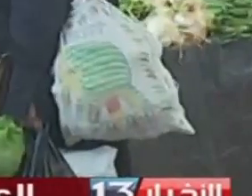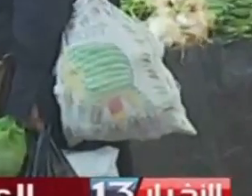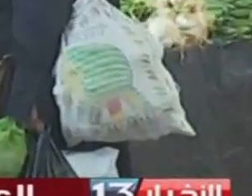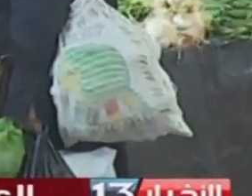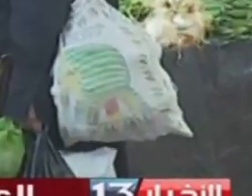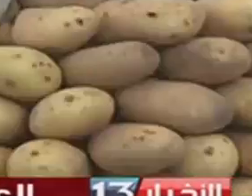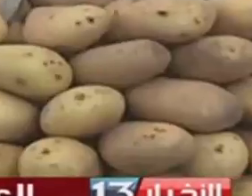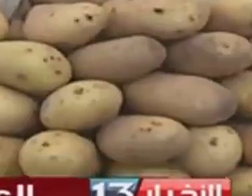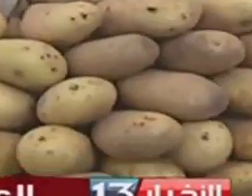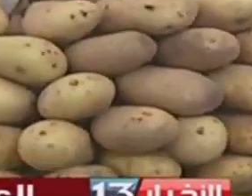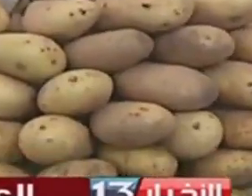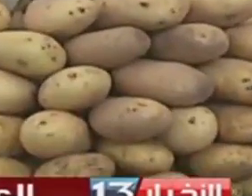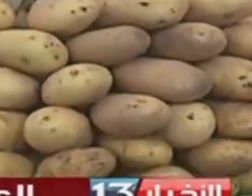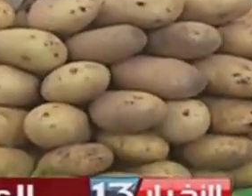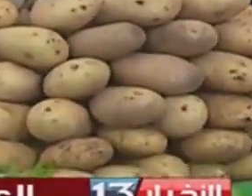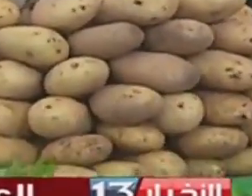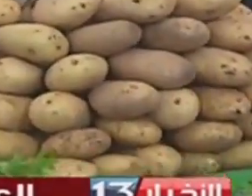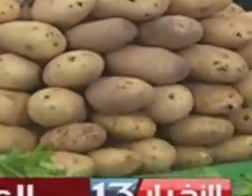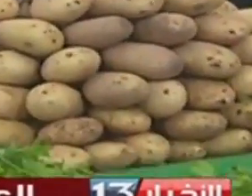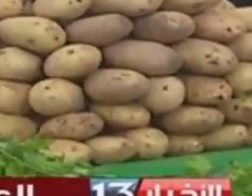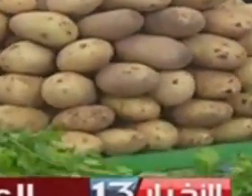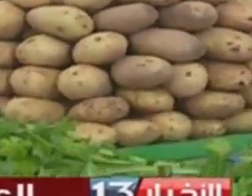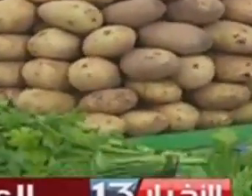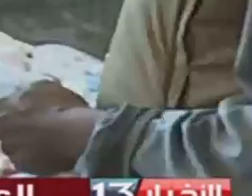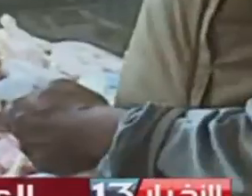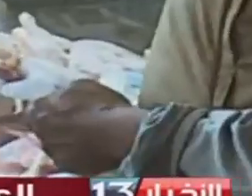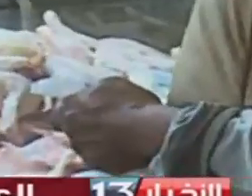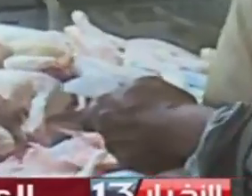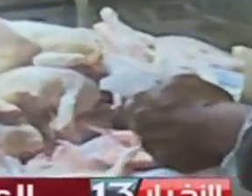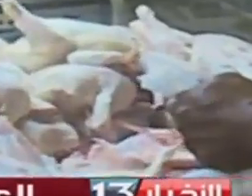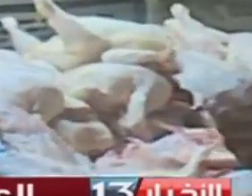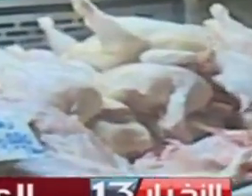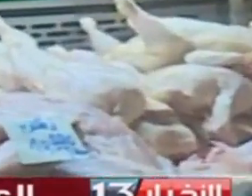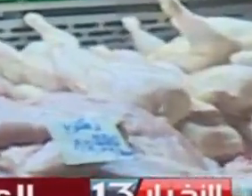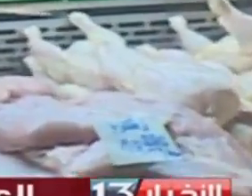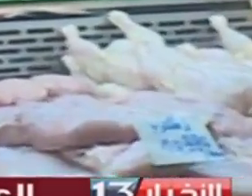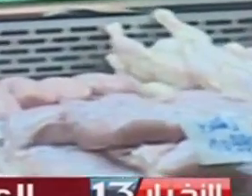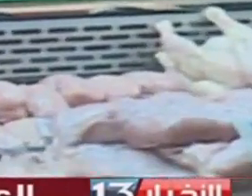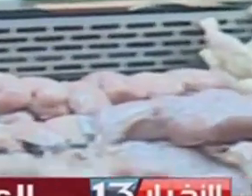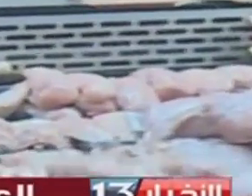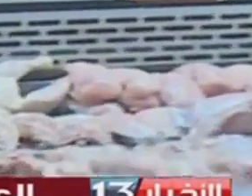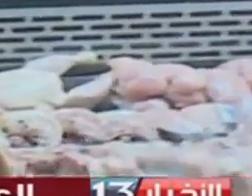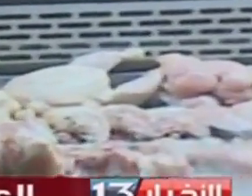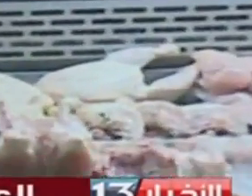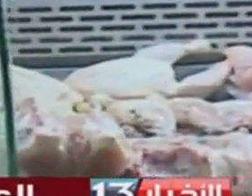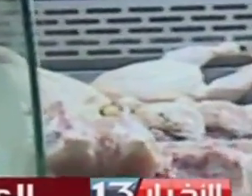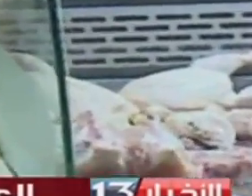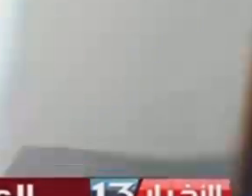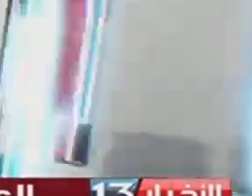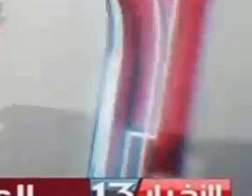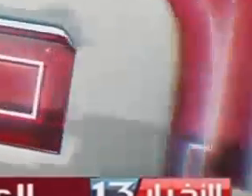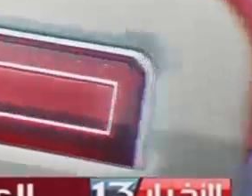الإنتاج وانتظام التزويد خلال شهر رمضان، وتعلن توريد أكثر من 60 طنا من اللحوم الحمراء.